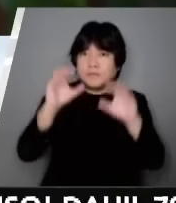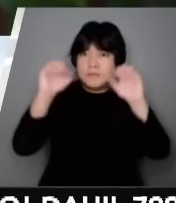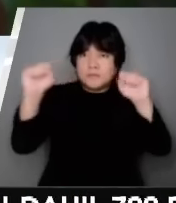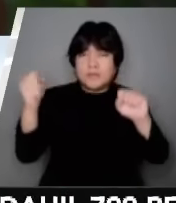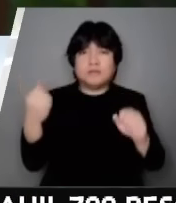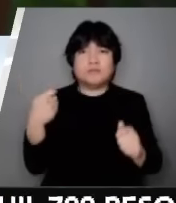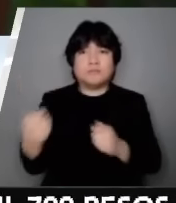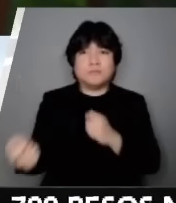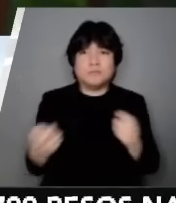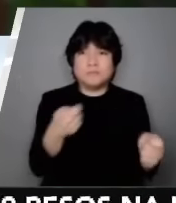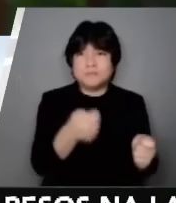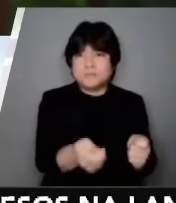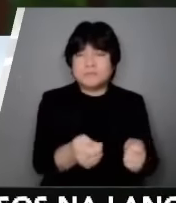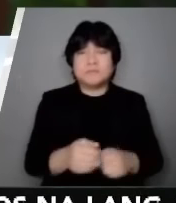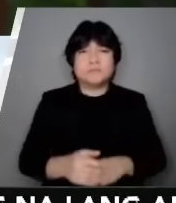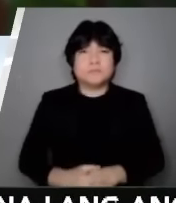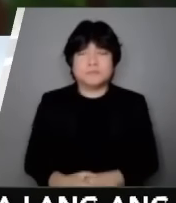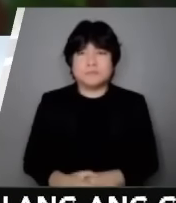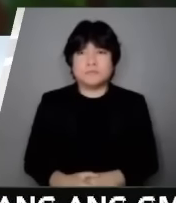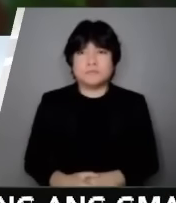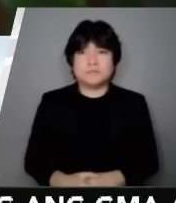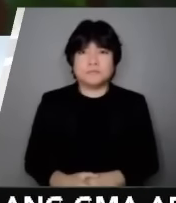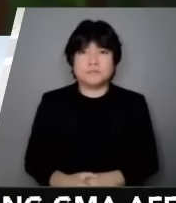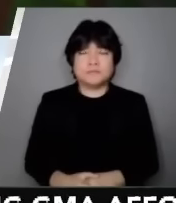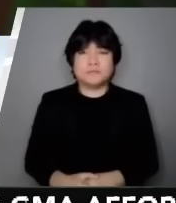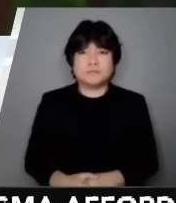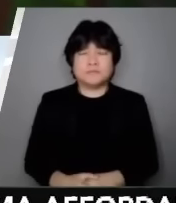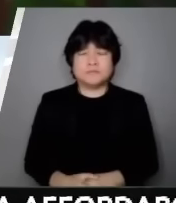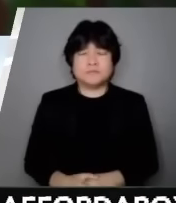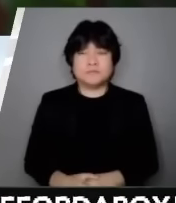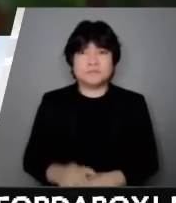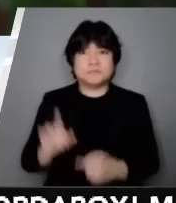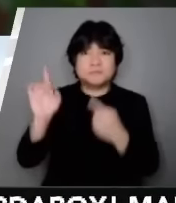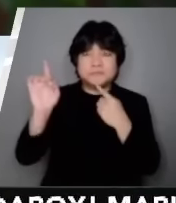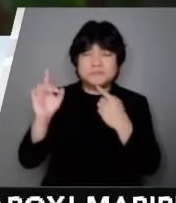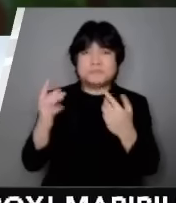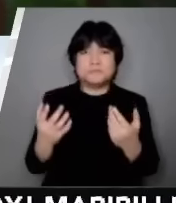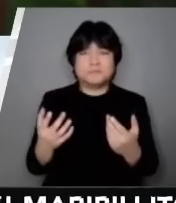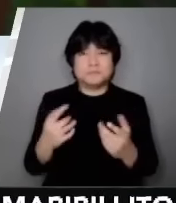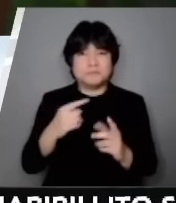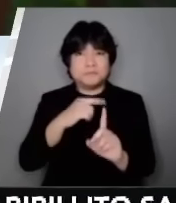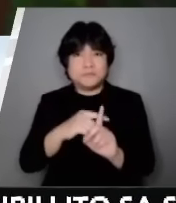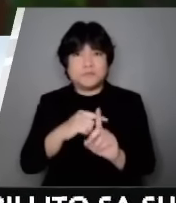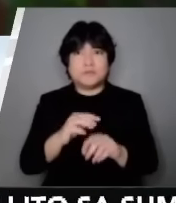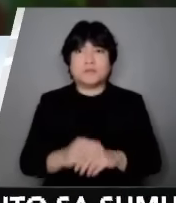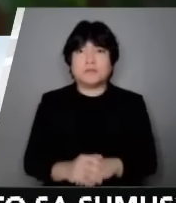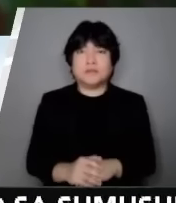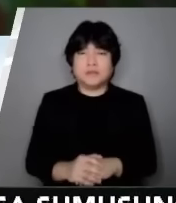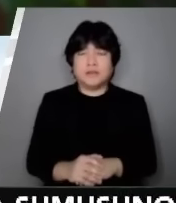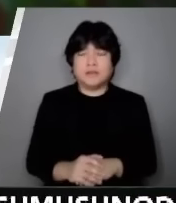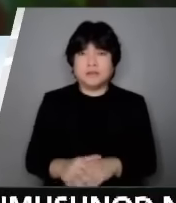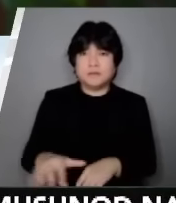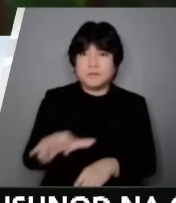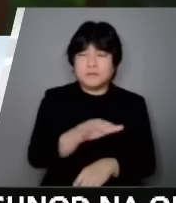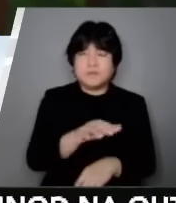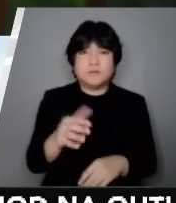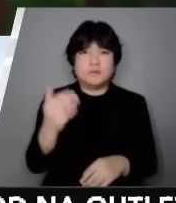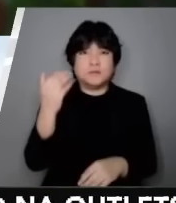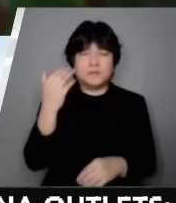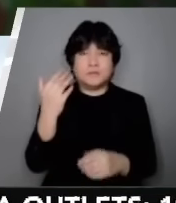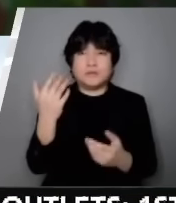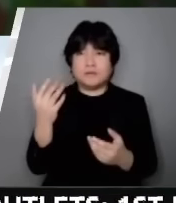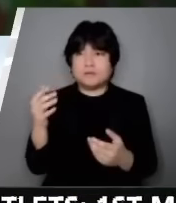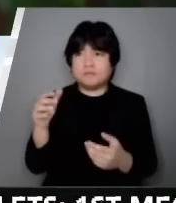least matunong lang tayo. Bukod pa ron, dahil sa akin, sa ating pangingilala, sa mga lahat ng tumulong,